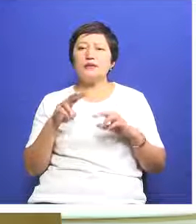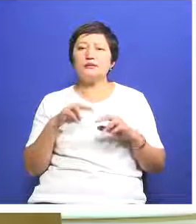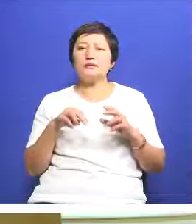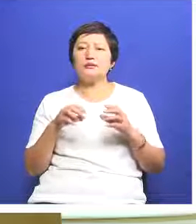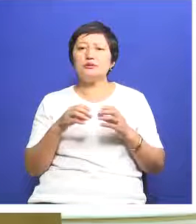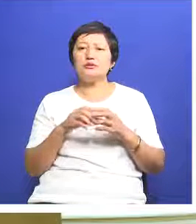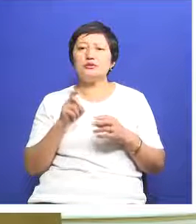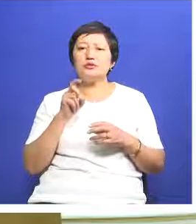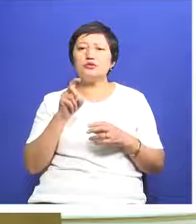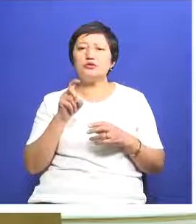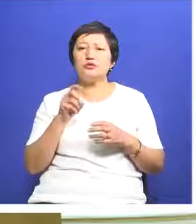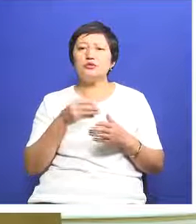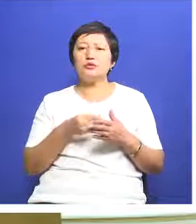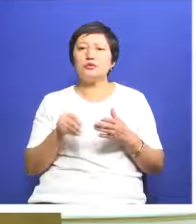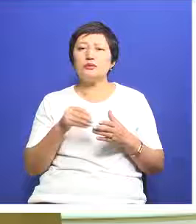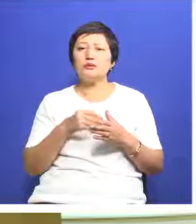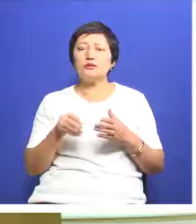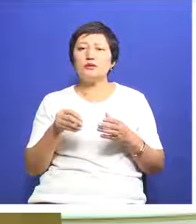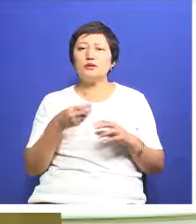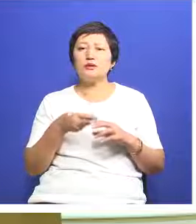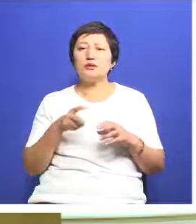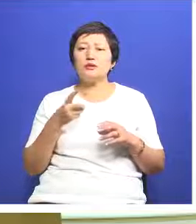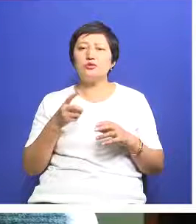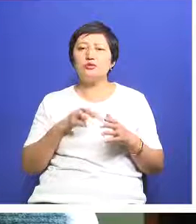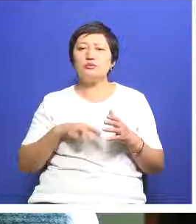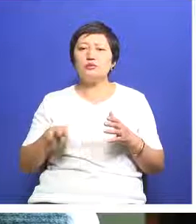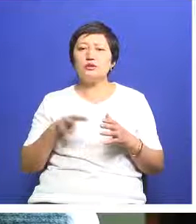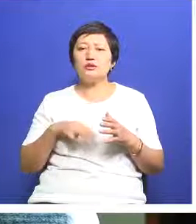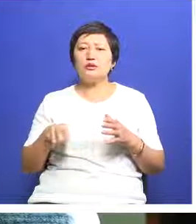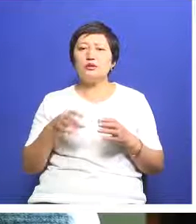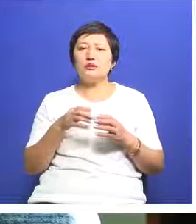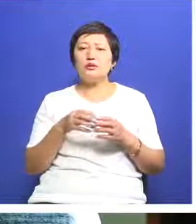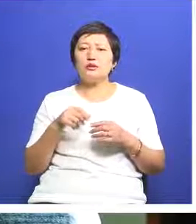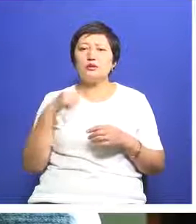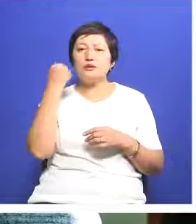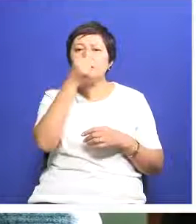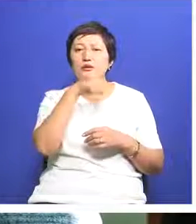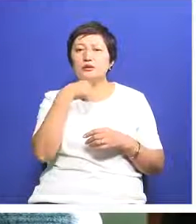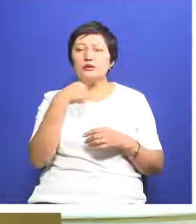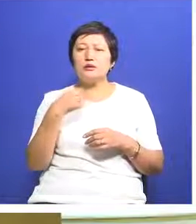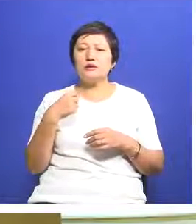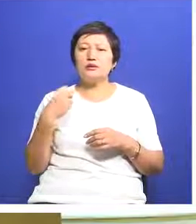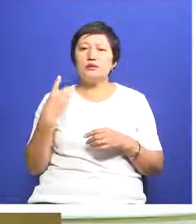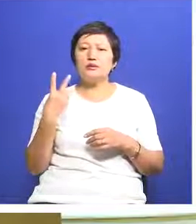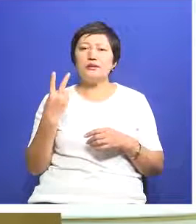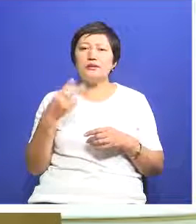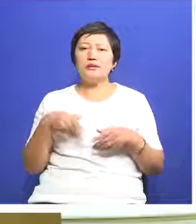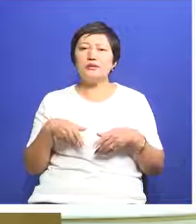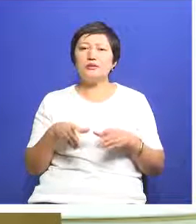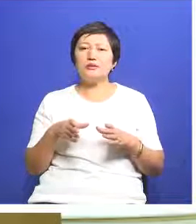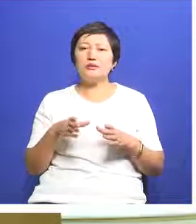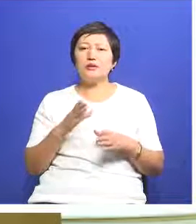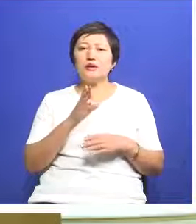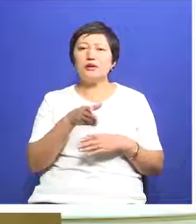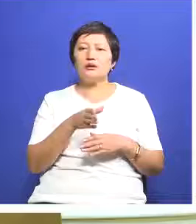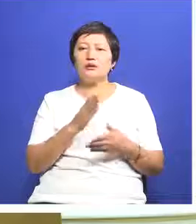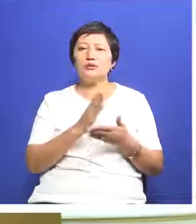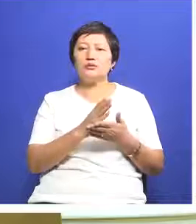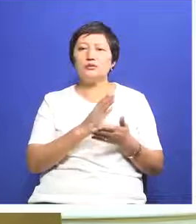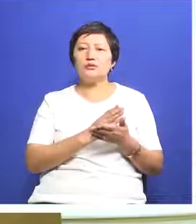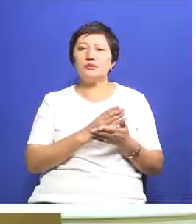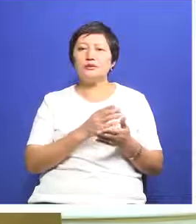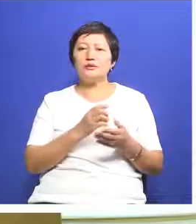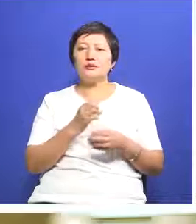100 мың көлемінде ақша кетіп қалады екен, 100 миллион көлемінде. Бұл енді жылда 2-3 көшеден істесек те алдағы жоспарда бар,